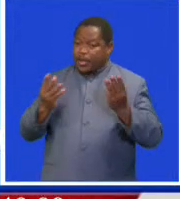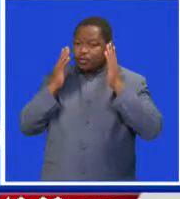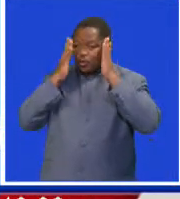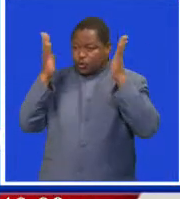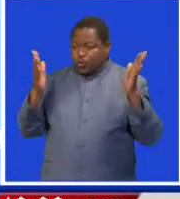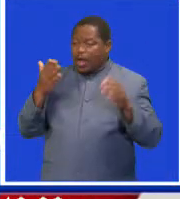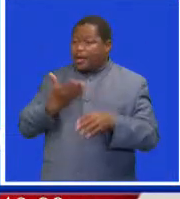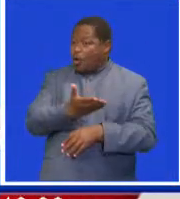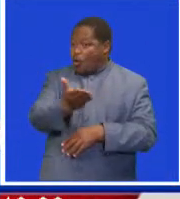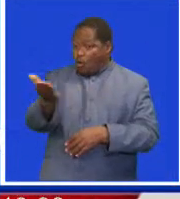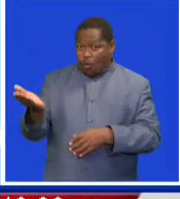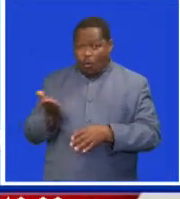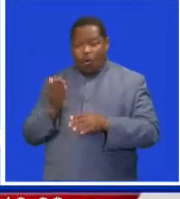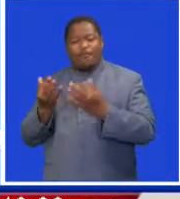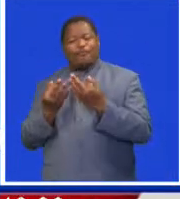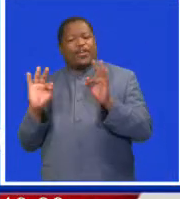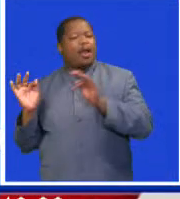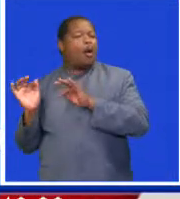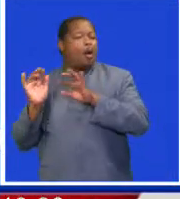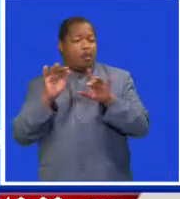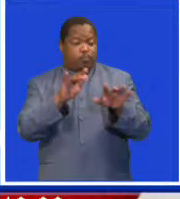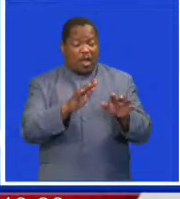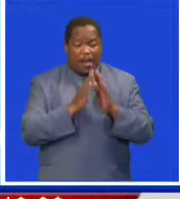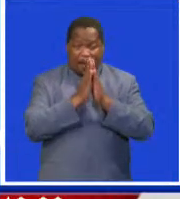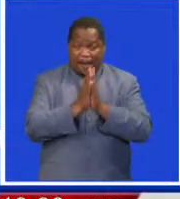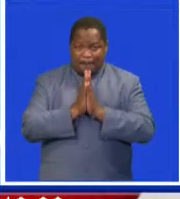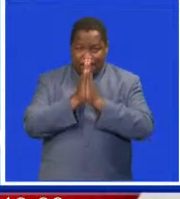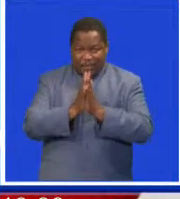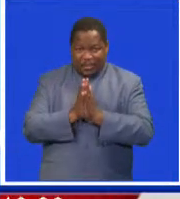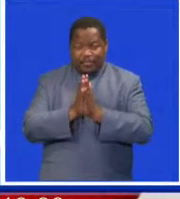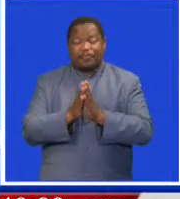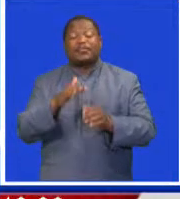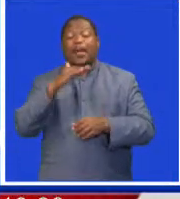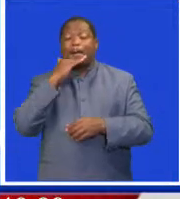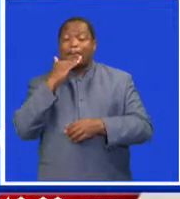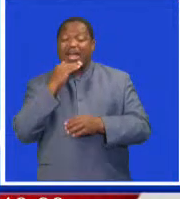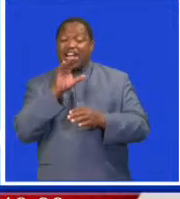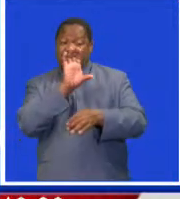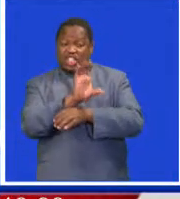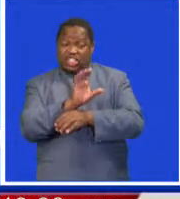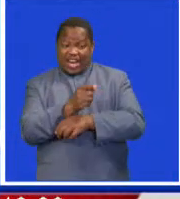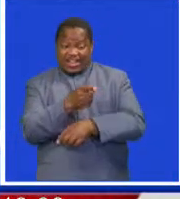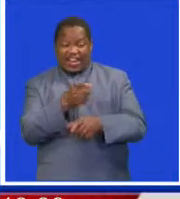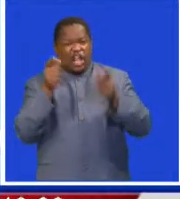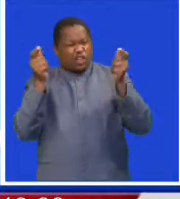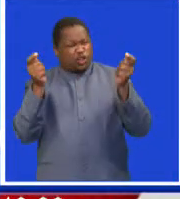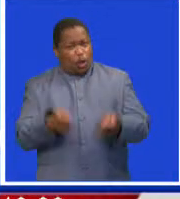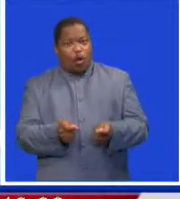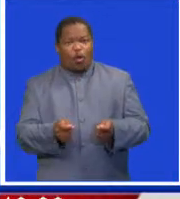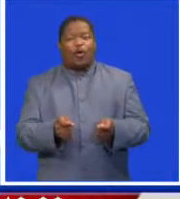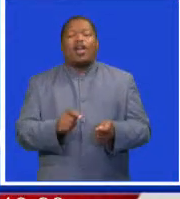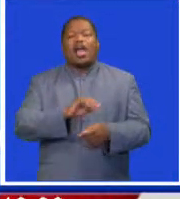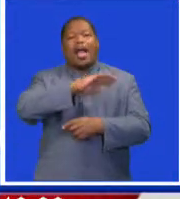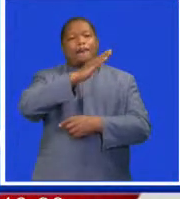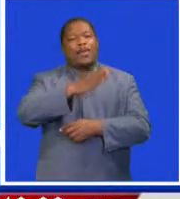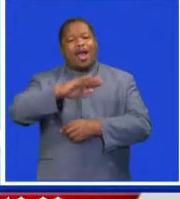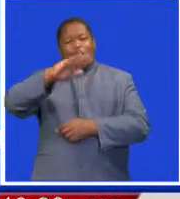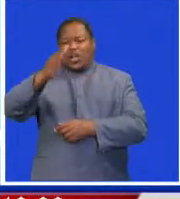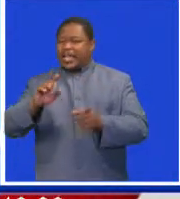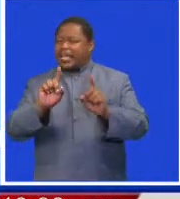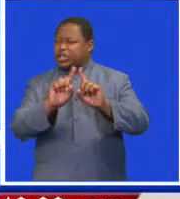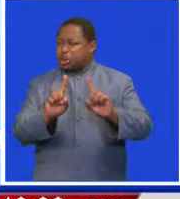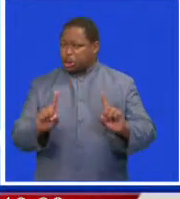lapho kukhuphuka khona lusu lemthandazo luye ekhaya emazulwini uthi mfana nenkosi yonke imithandazo yothandazwa